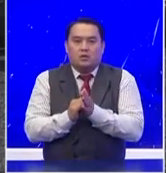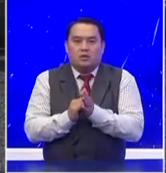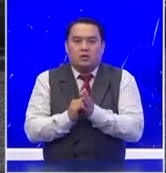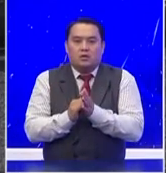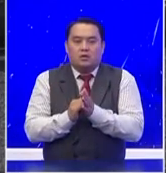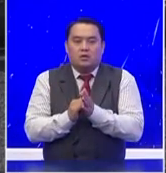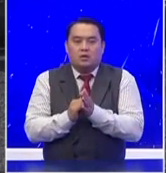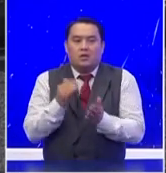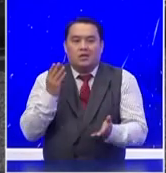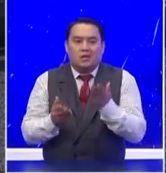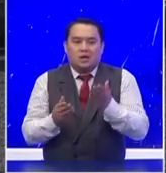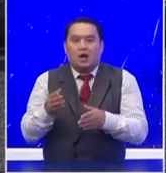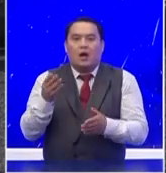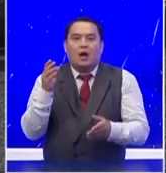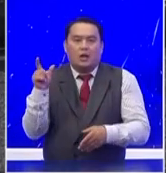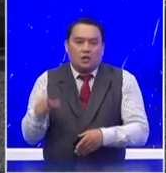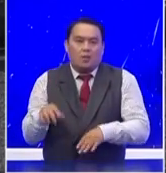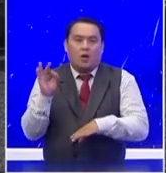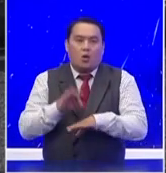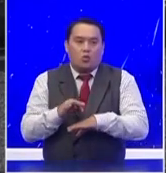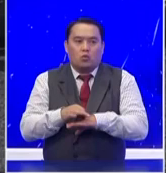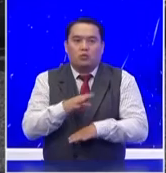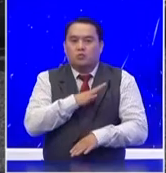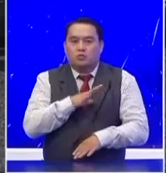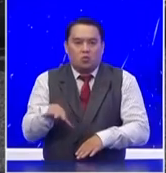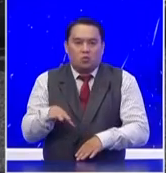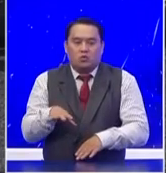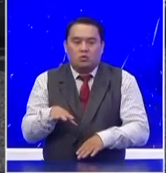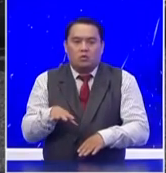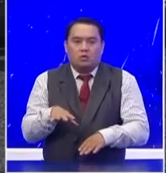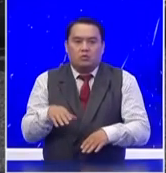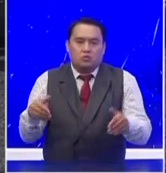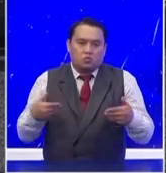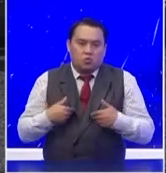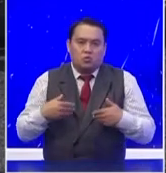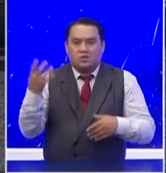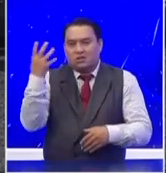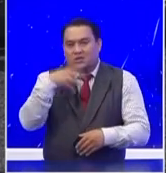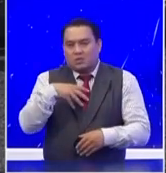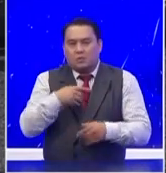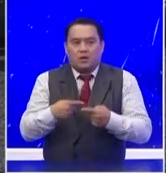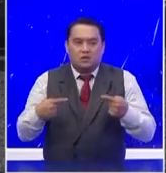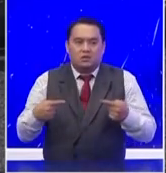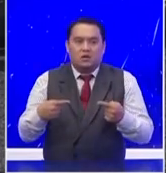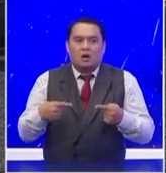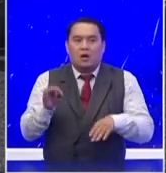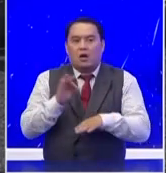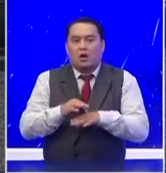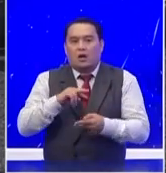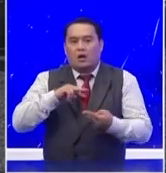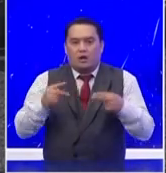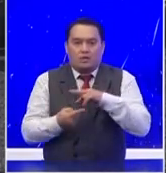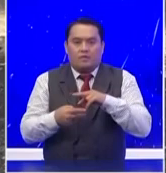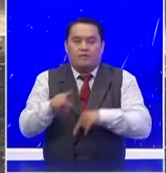Бірінші. Егер адам алып қалған жағдайда, бірақ бізде ондай случай болған жоқ, бірақ енді салқын тиет, күн ысы басқа жағдай болған кезде, әрбір